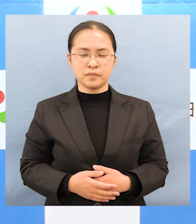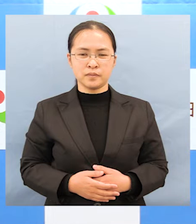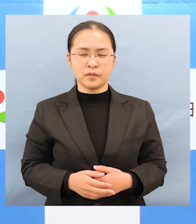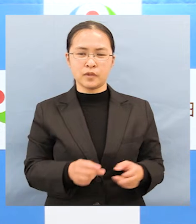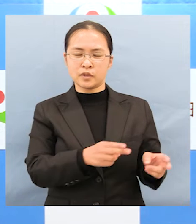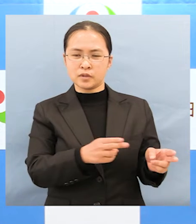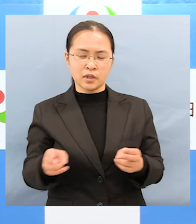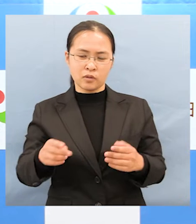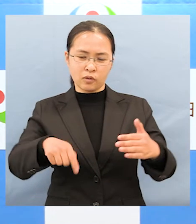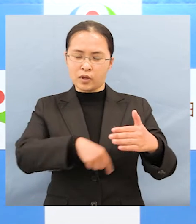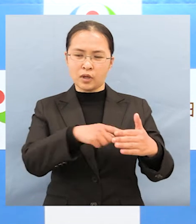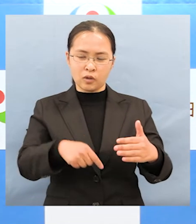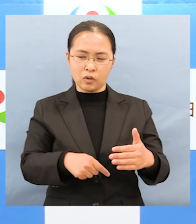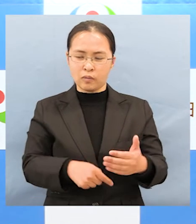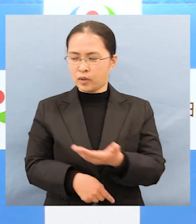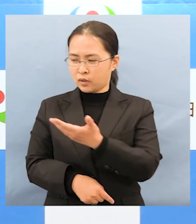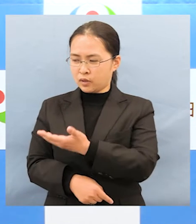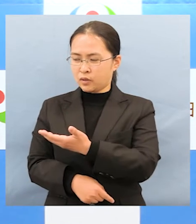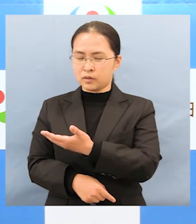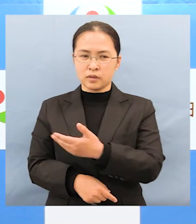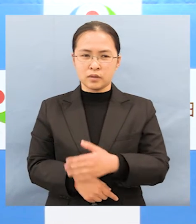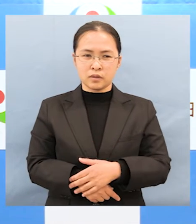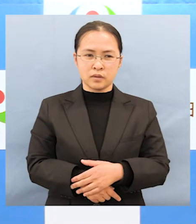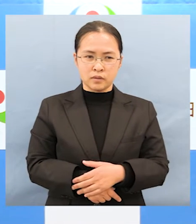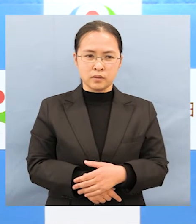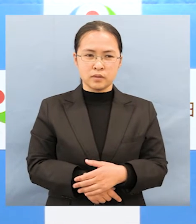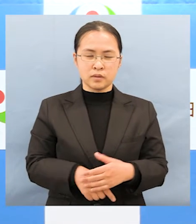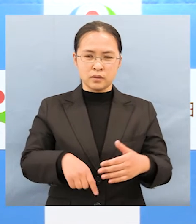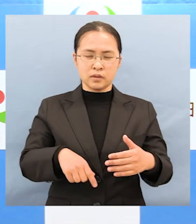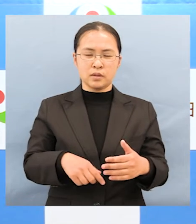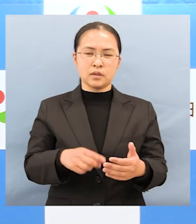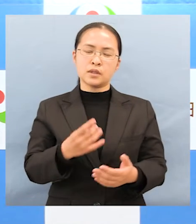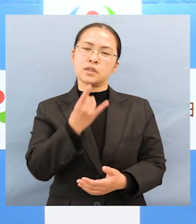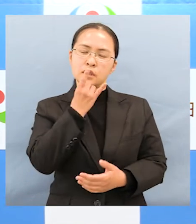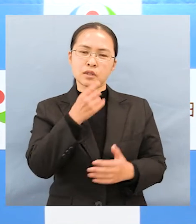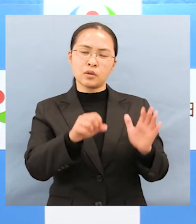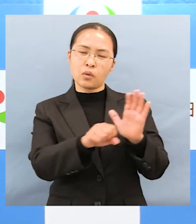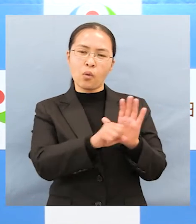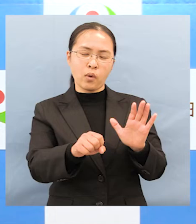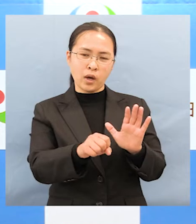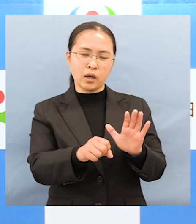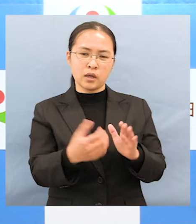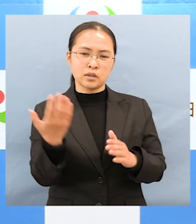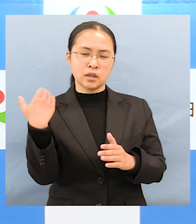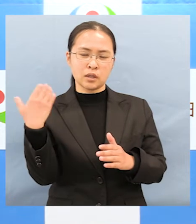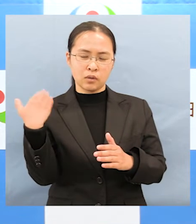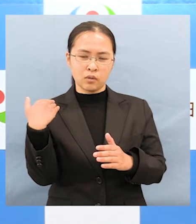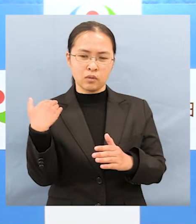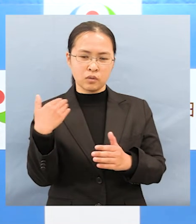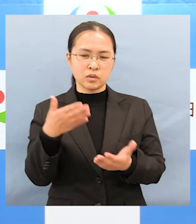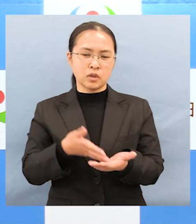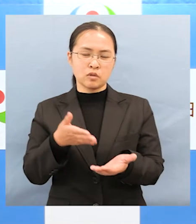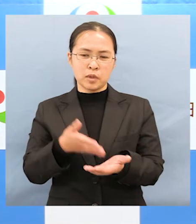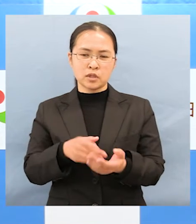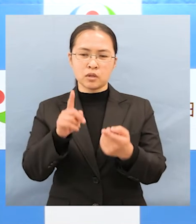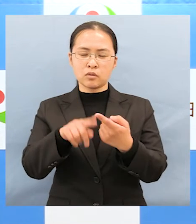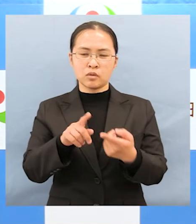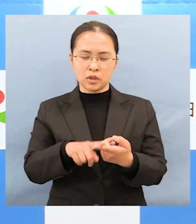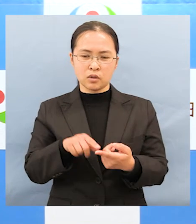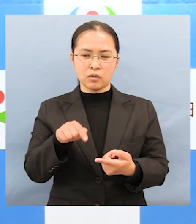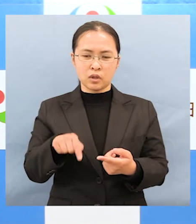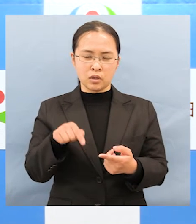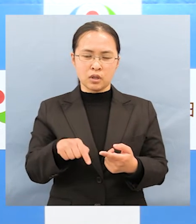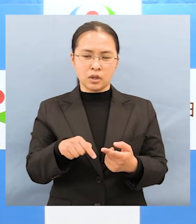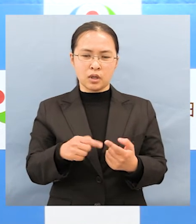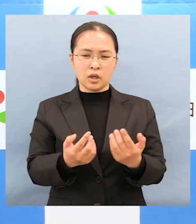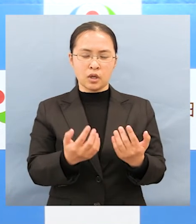制度の概要についてはここに明記されている通りでありますし、期待される効果も先ほど言ったところでありますが、これにより耕作